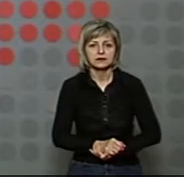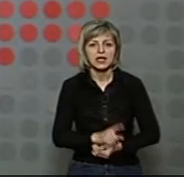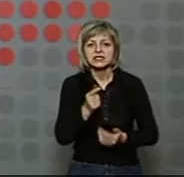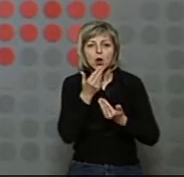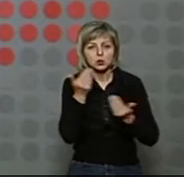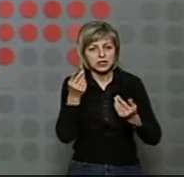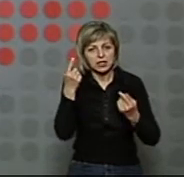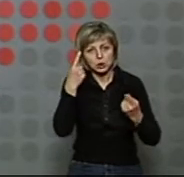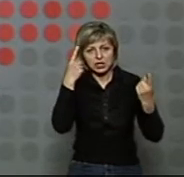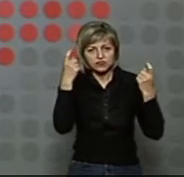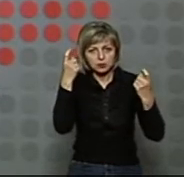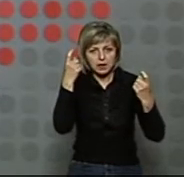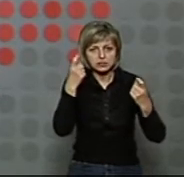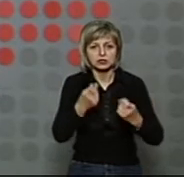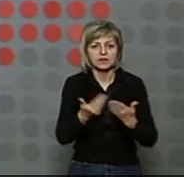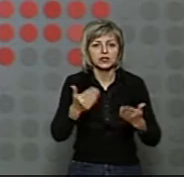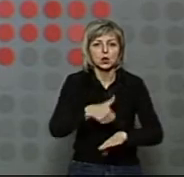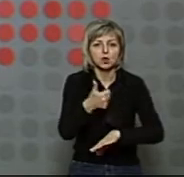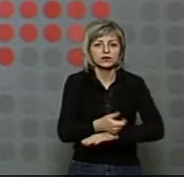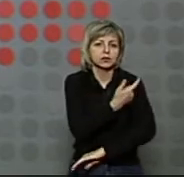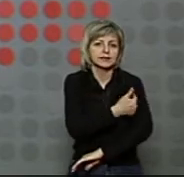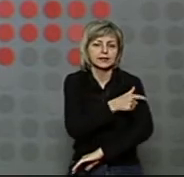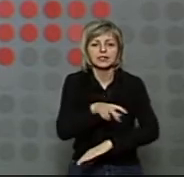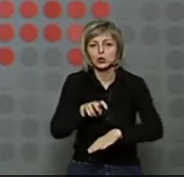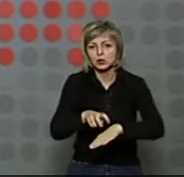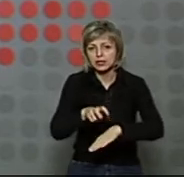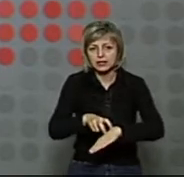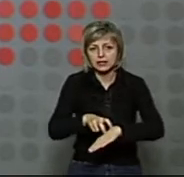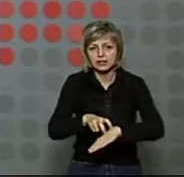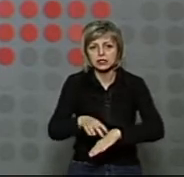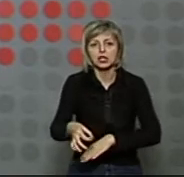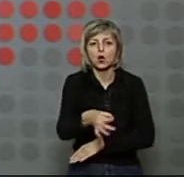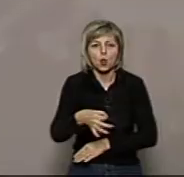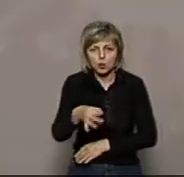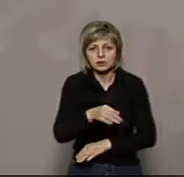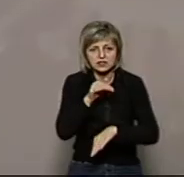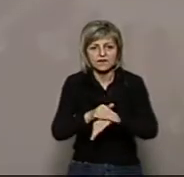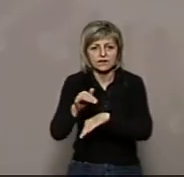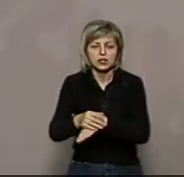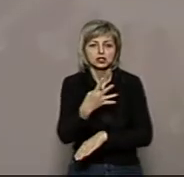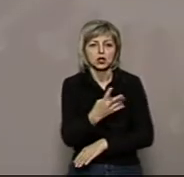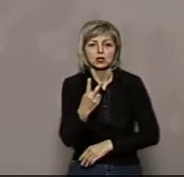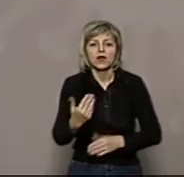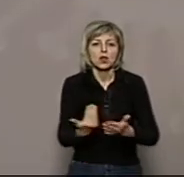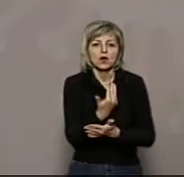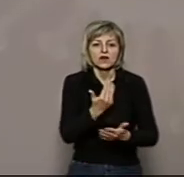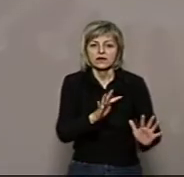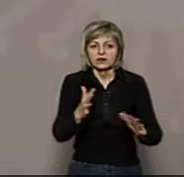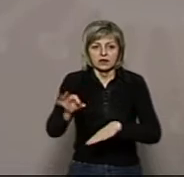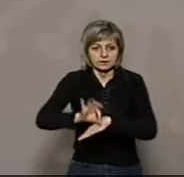За останньою інформацією, від головної санітарної лікарки Наталії Янко в області виявили 42 нових випадки